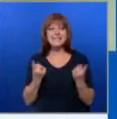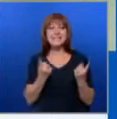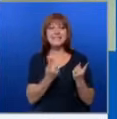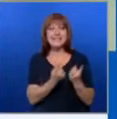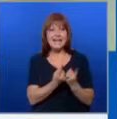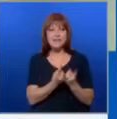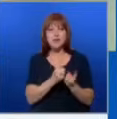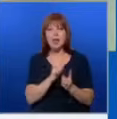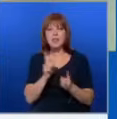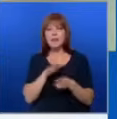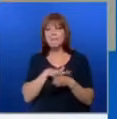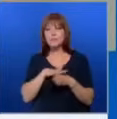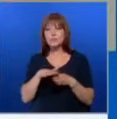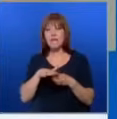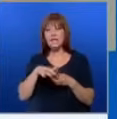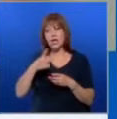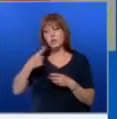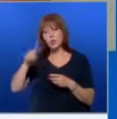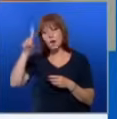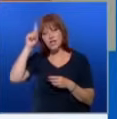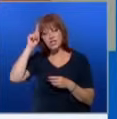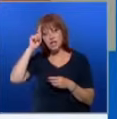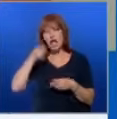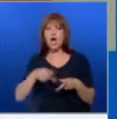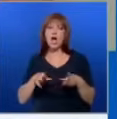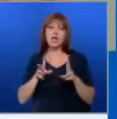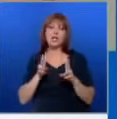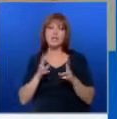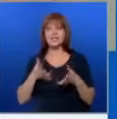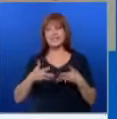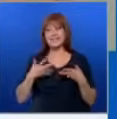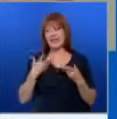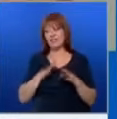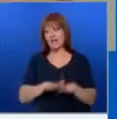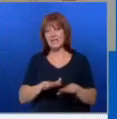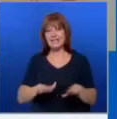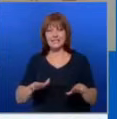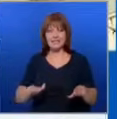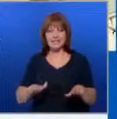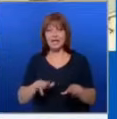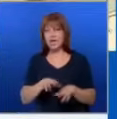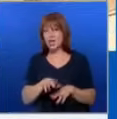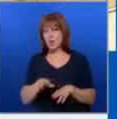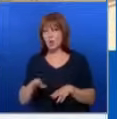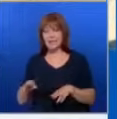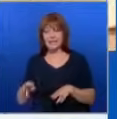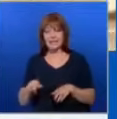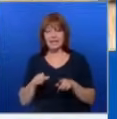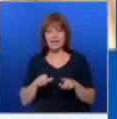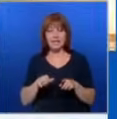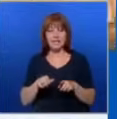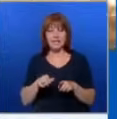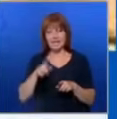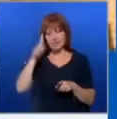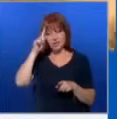с напълно непозната друга жена, която е решила да зарадва децата и близките на тази